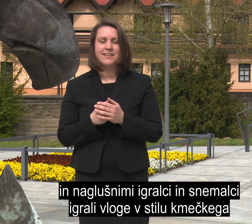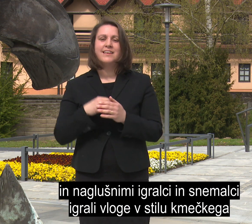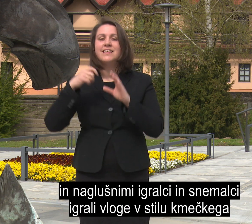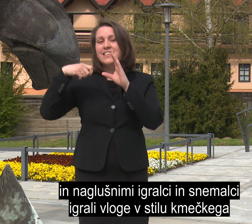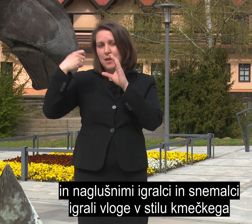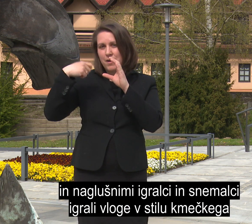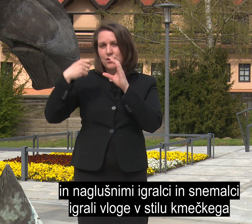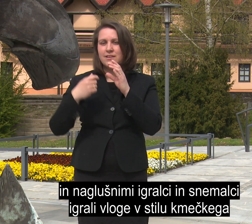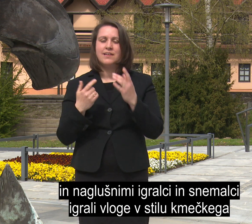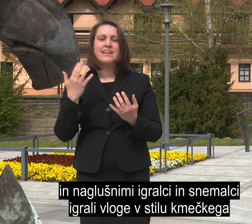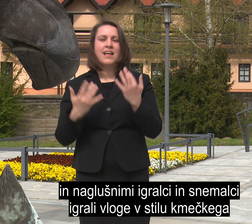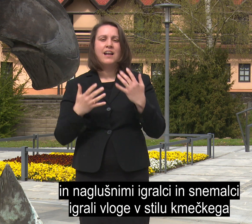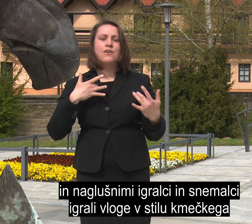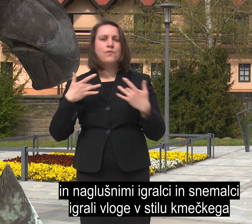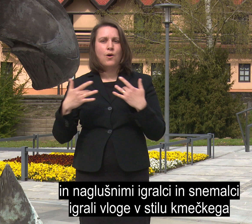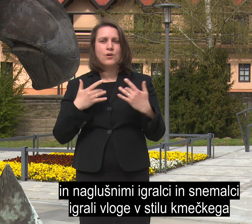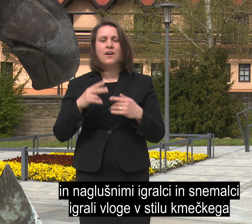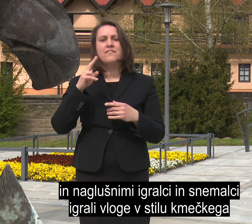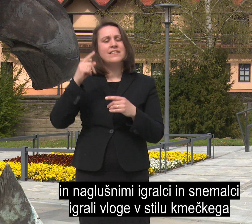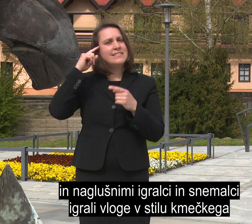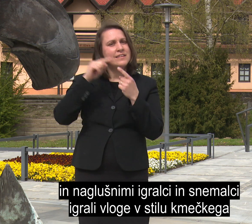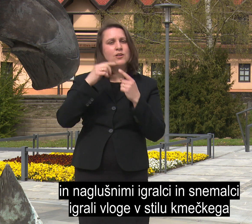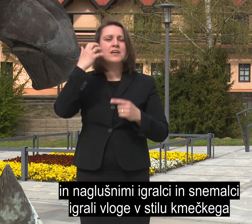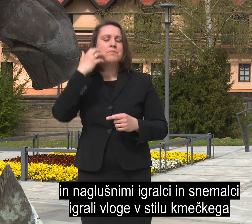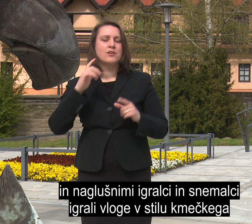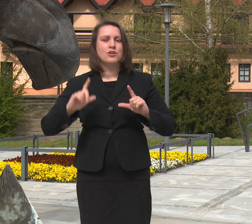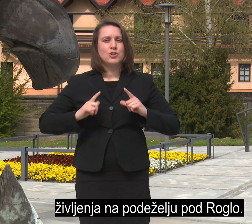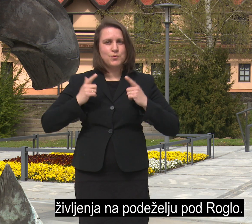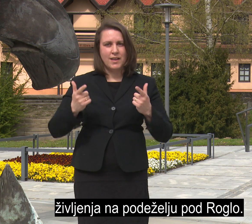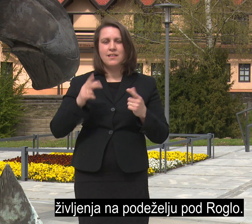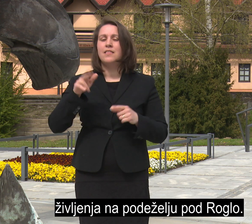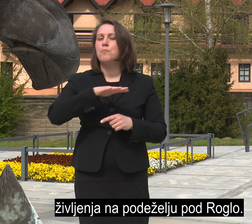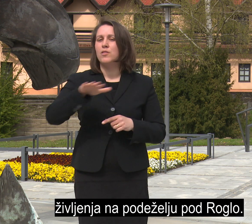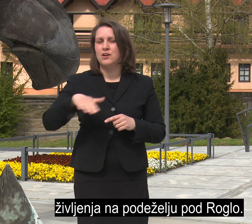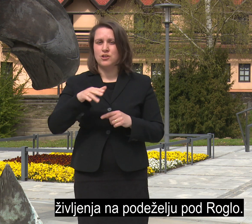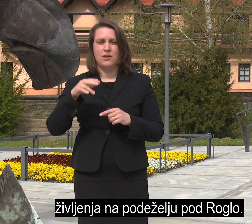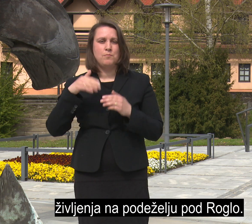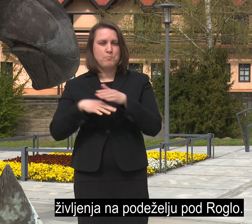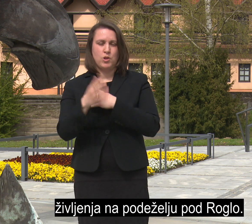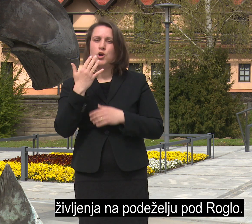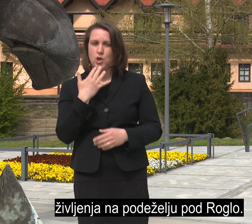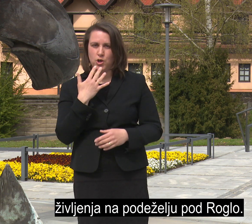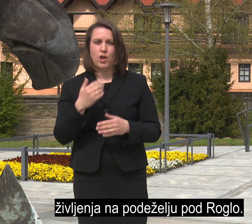snemalci igrali vloge v stilu kmečkega življenja na podeželju pod Roglo.